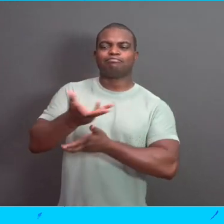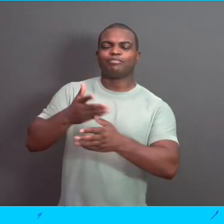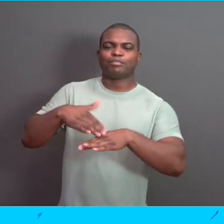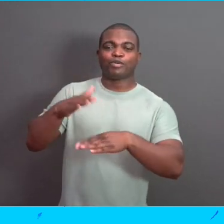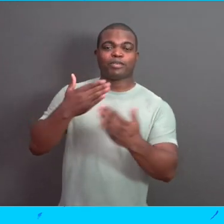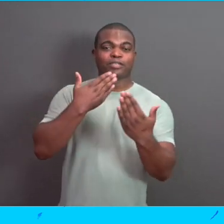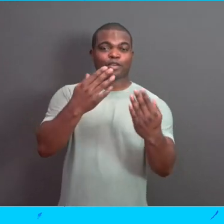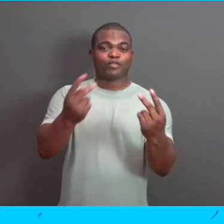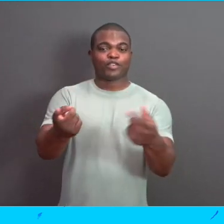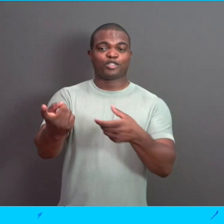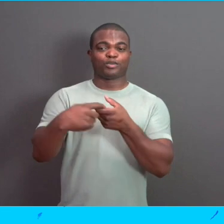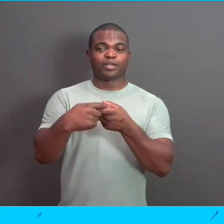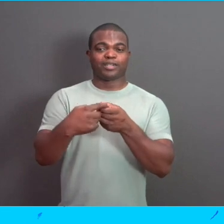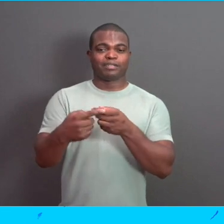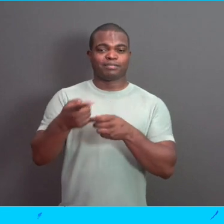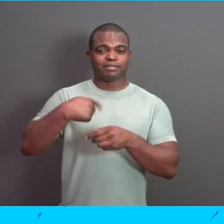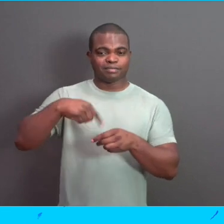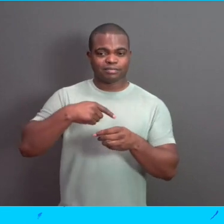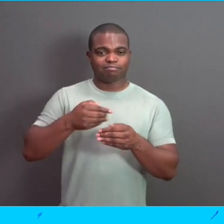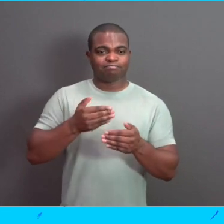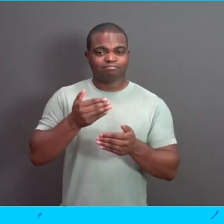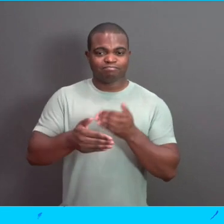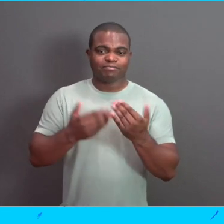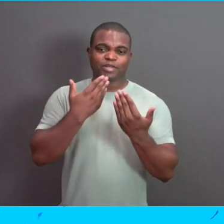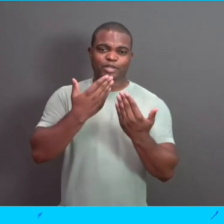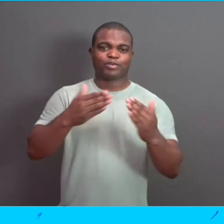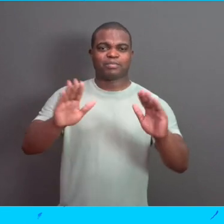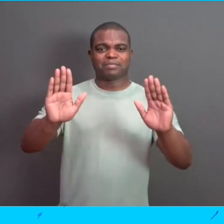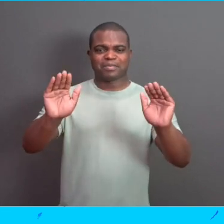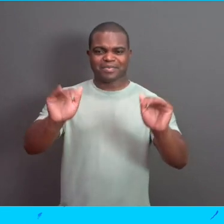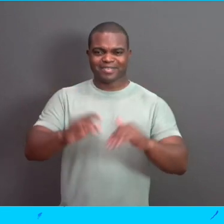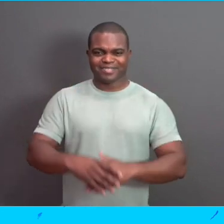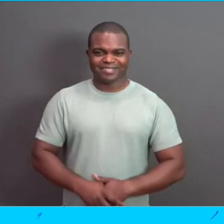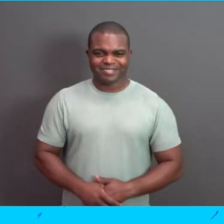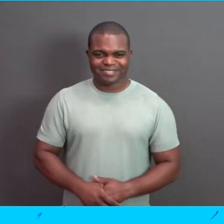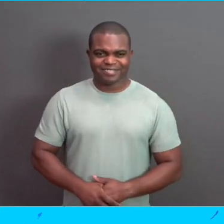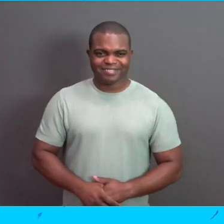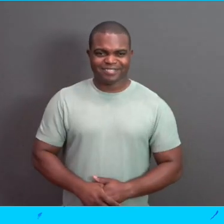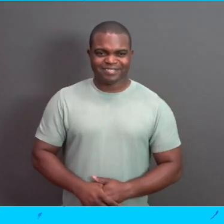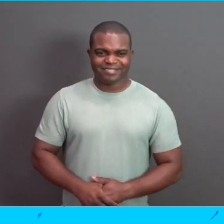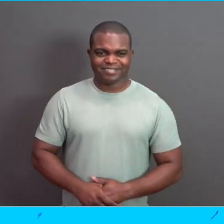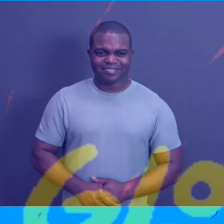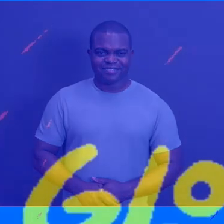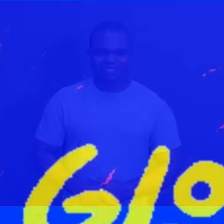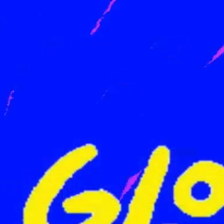aujourd'hui et c'est la fin de cette séance. Bonne journée à tous. Au revoir.